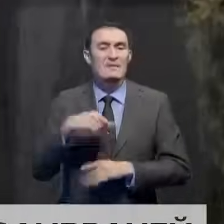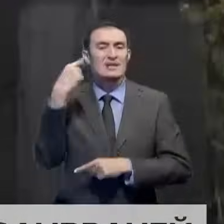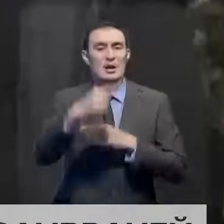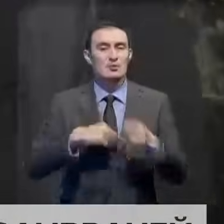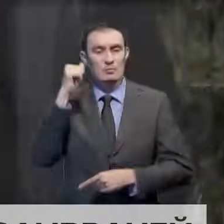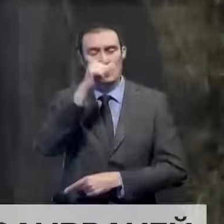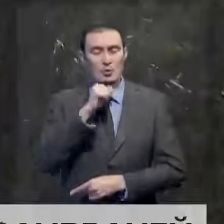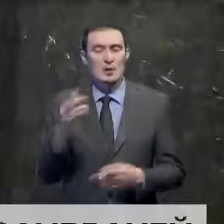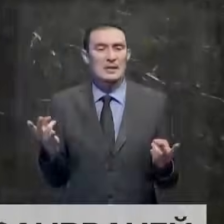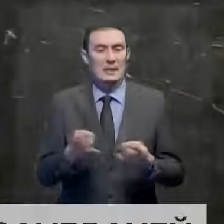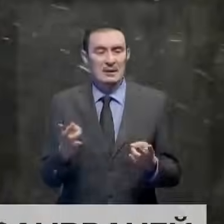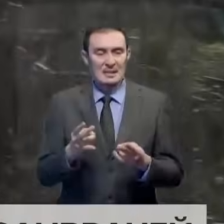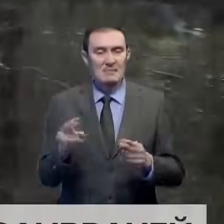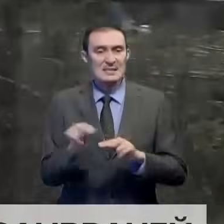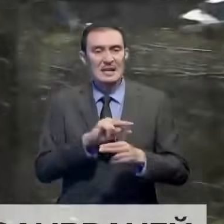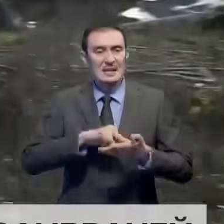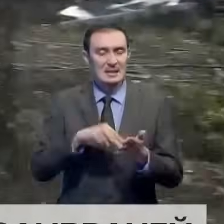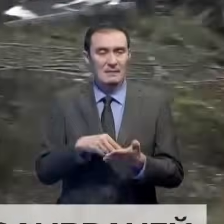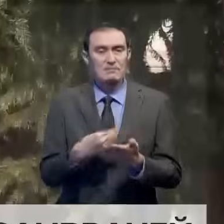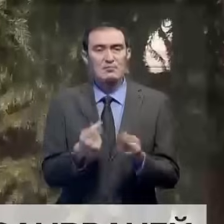следующего года. Необходимо скорректировать бюджет.